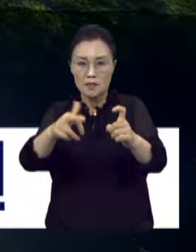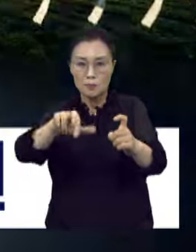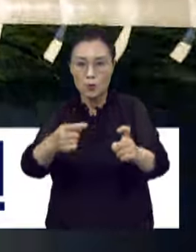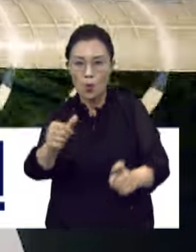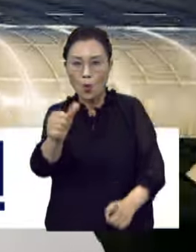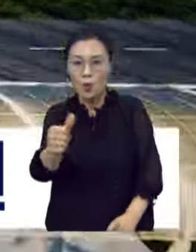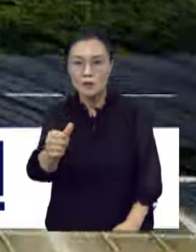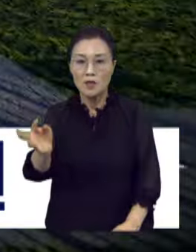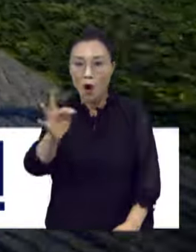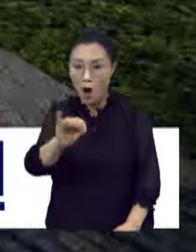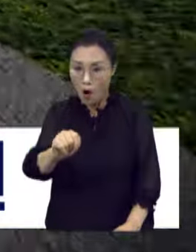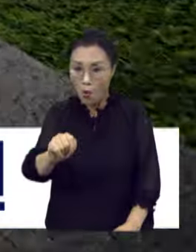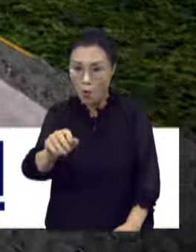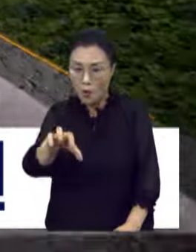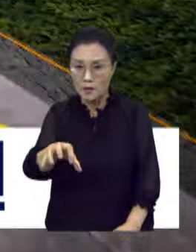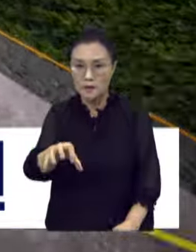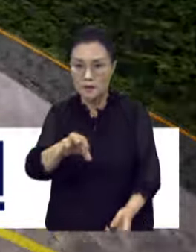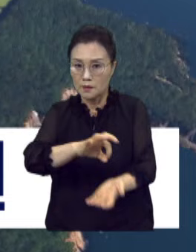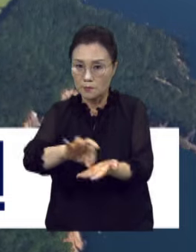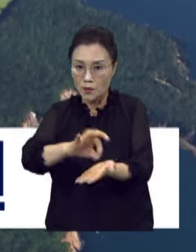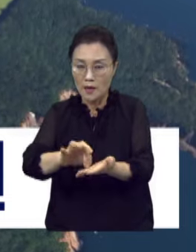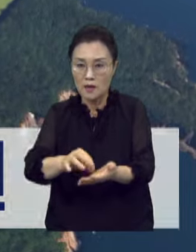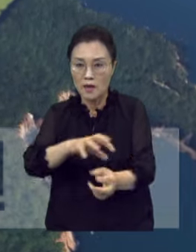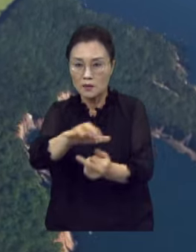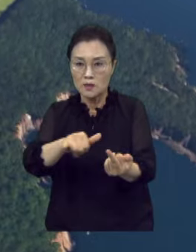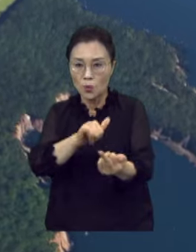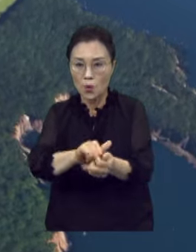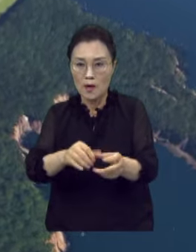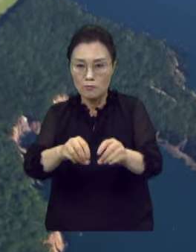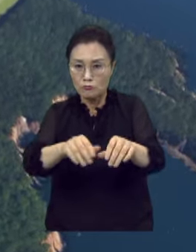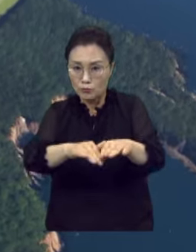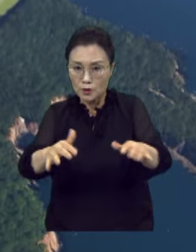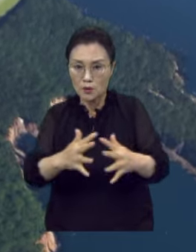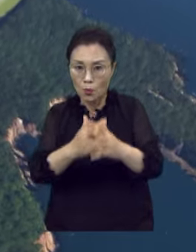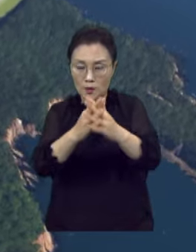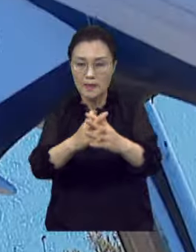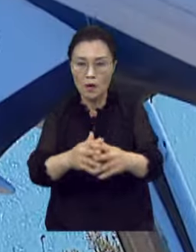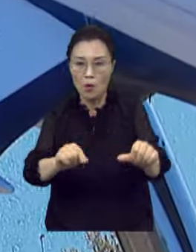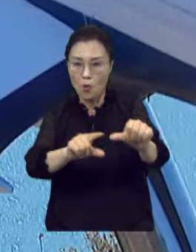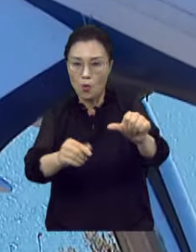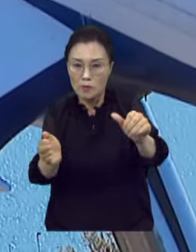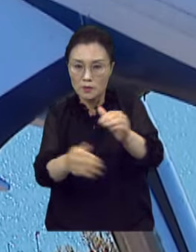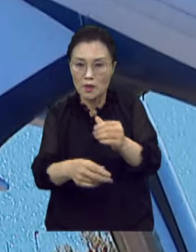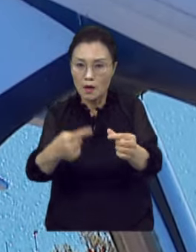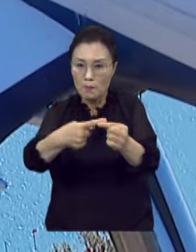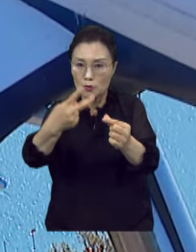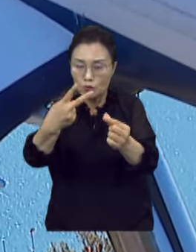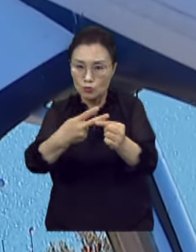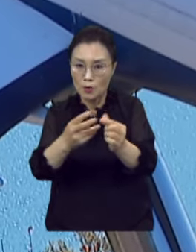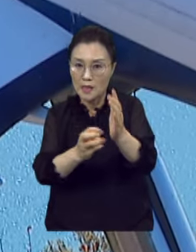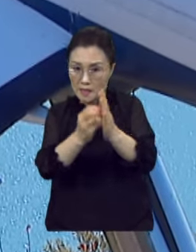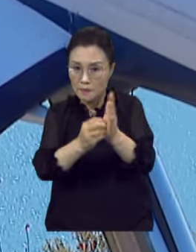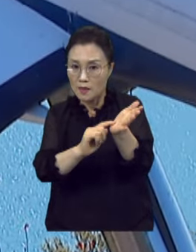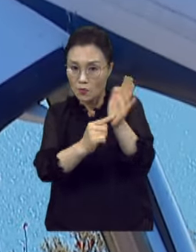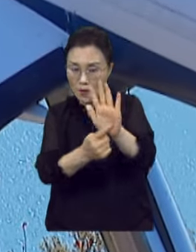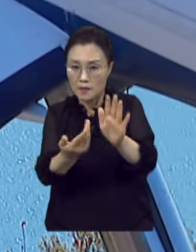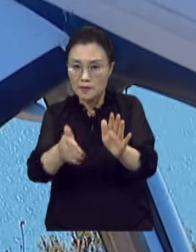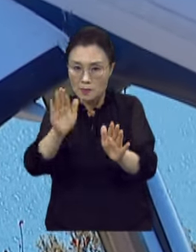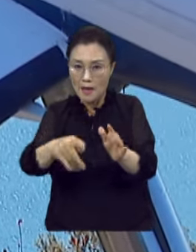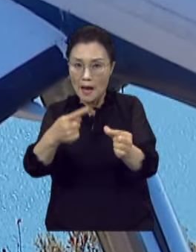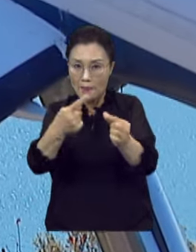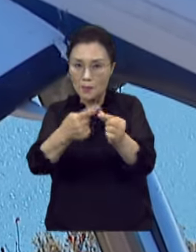억원의 가덕신공항 부지 조선공사 지난 5월부터 두 차례 입찰 공고를 냈지만 한 번은 입찰 기업이